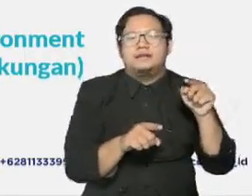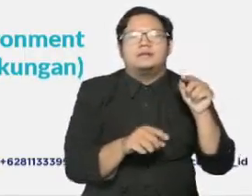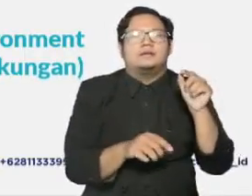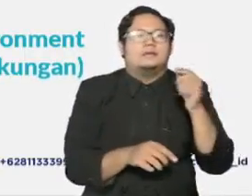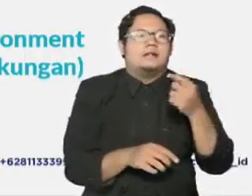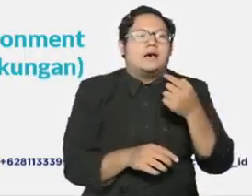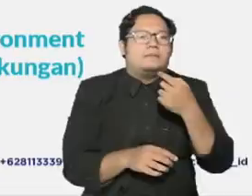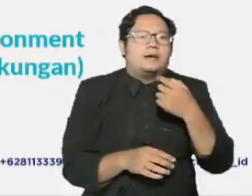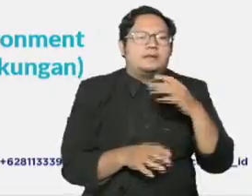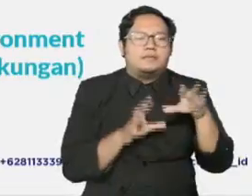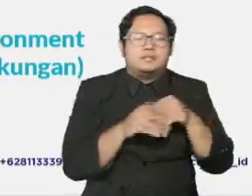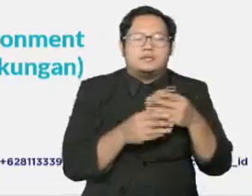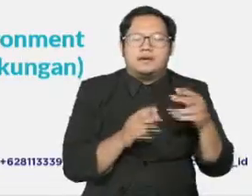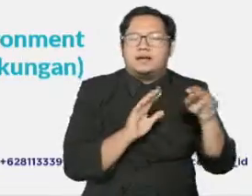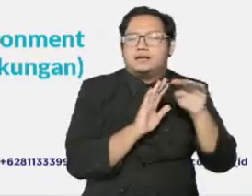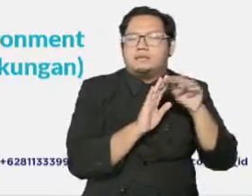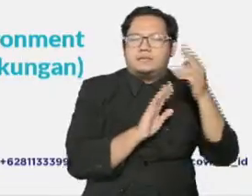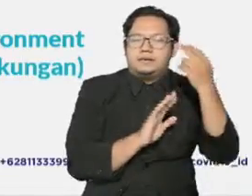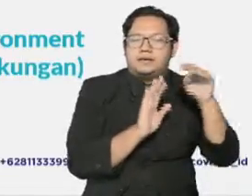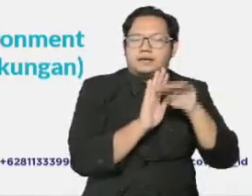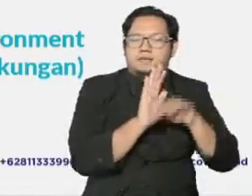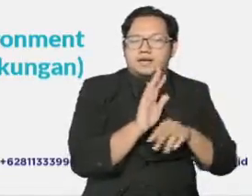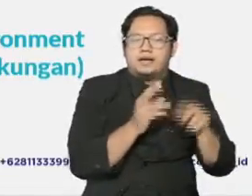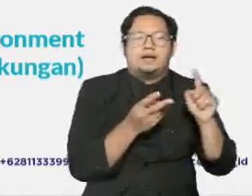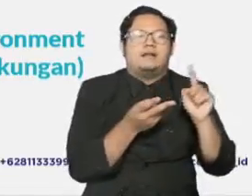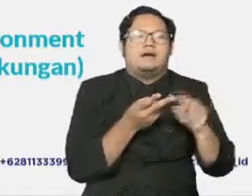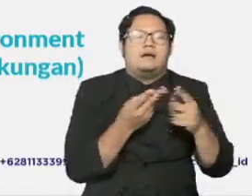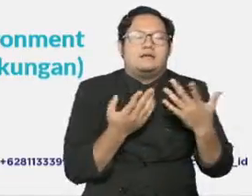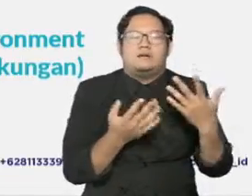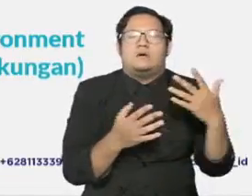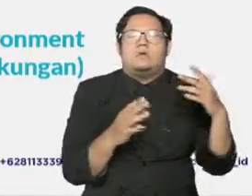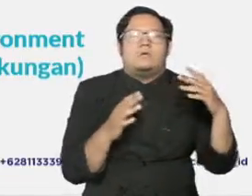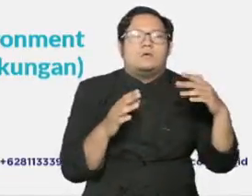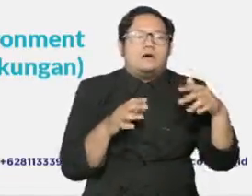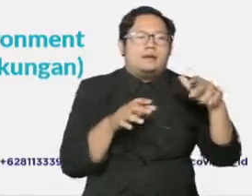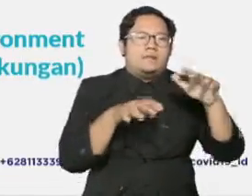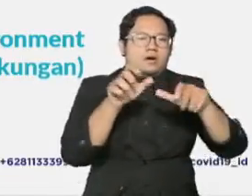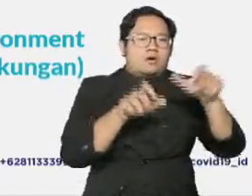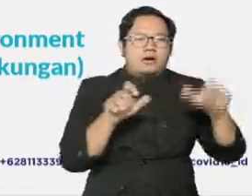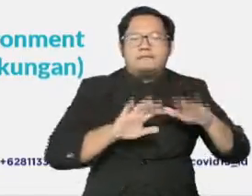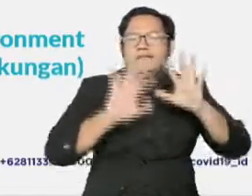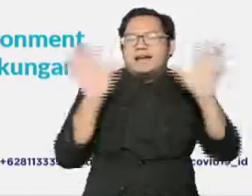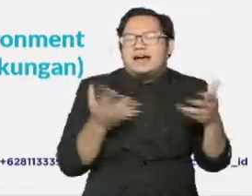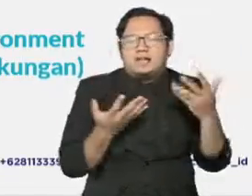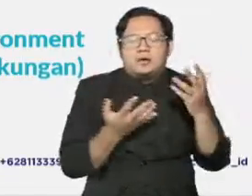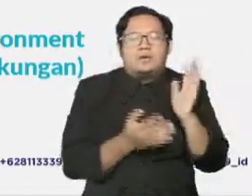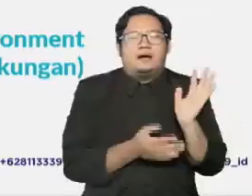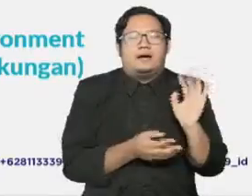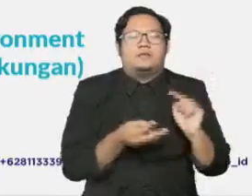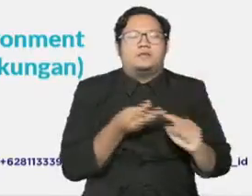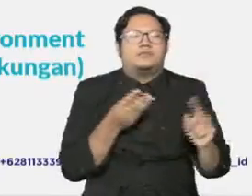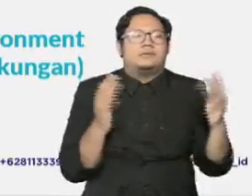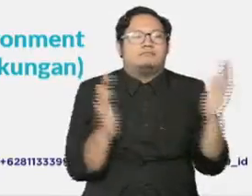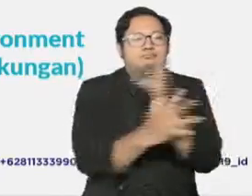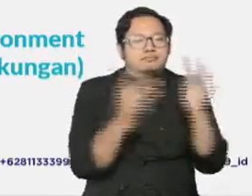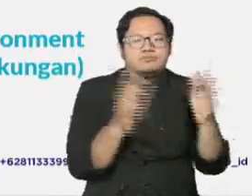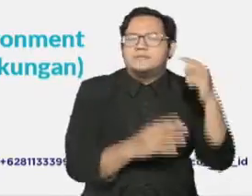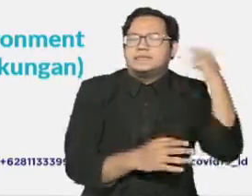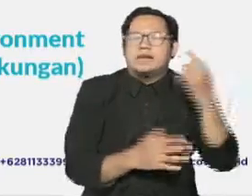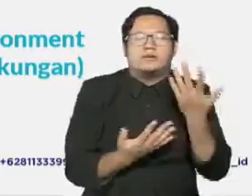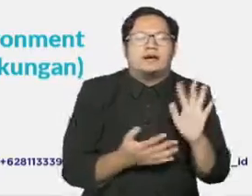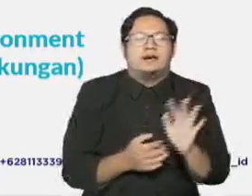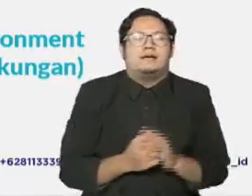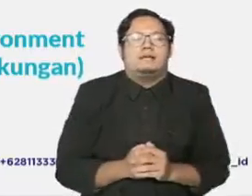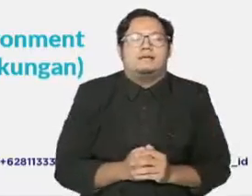penduduk kebijakan pemerintah mobilitas dan aktivitas masyarakat dapat kita simpulkan bahwa